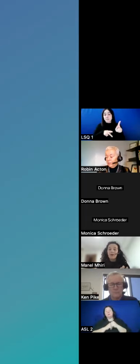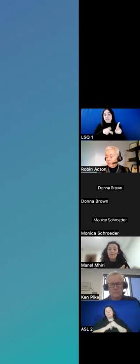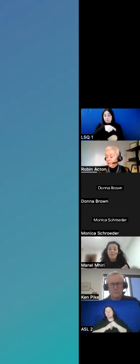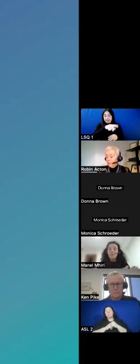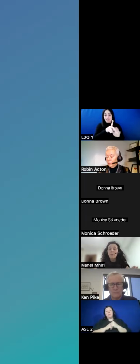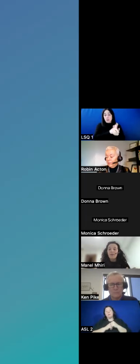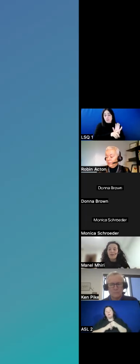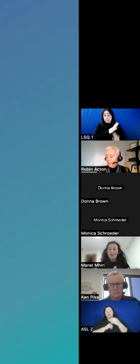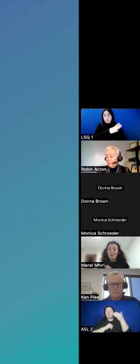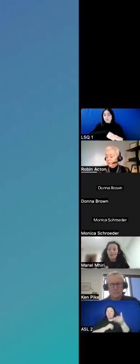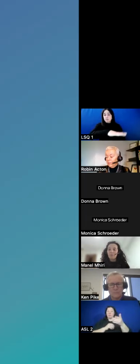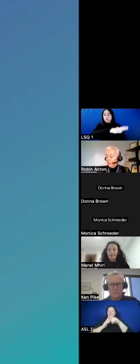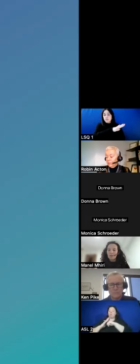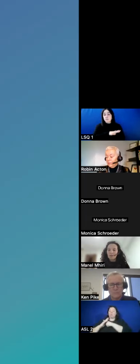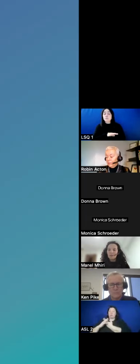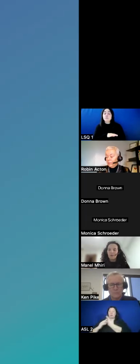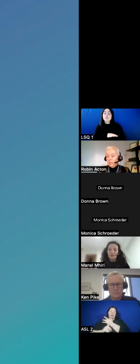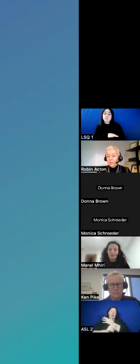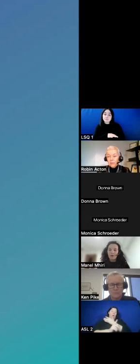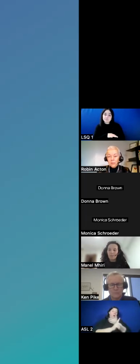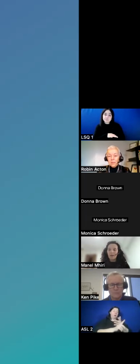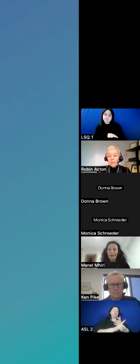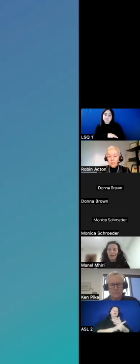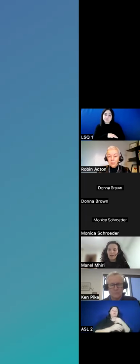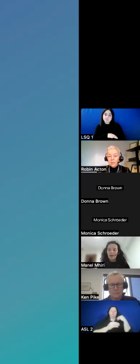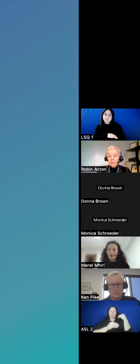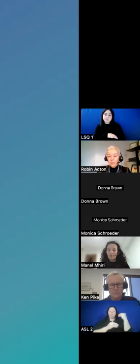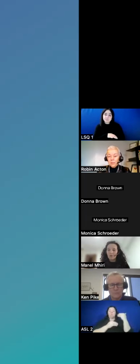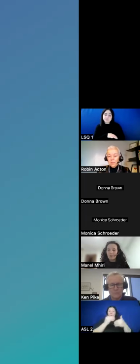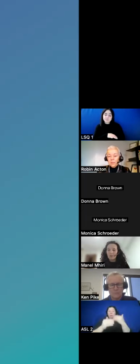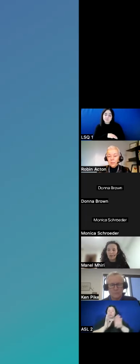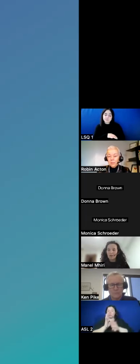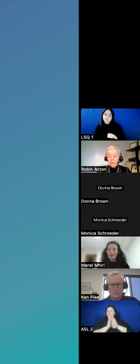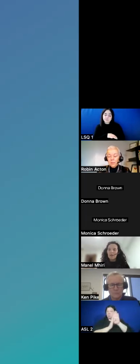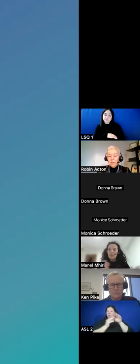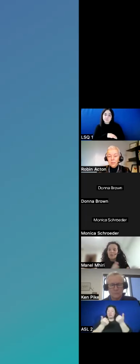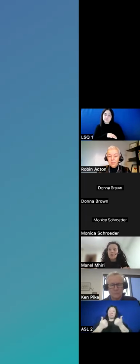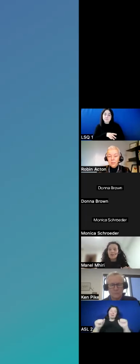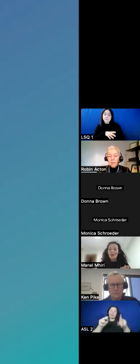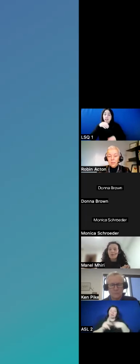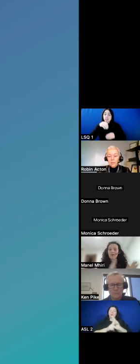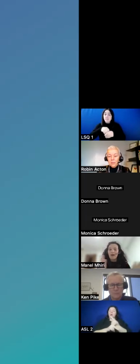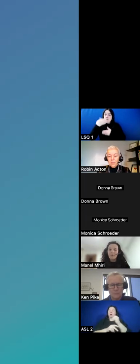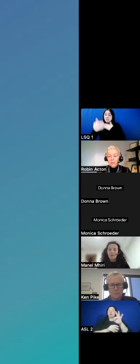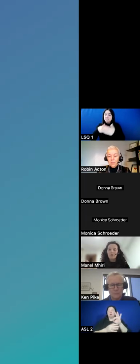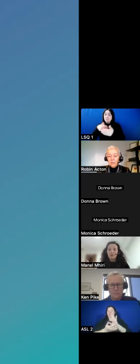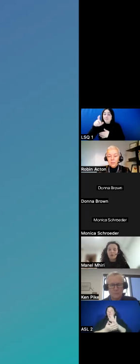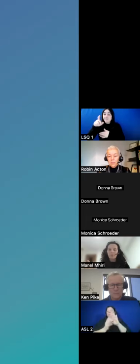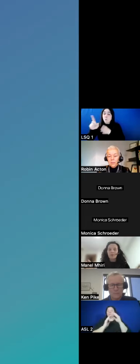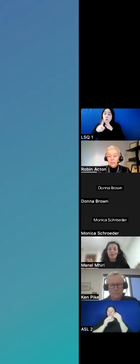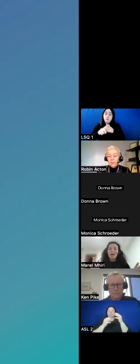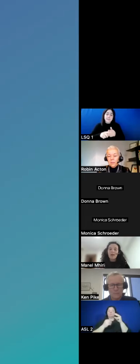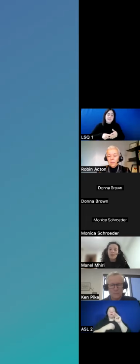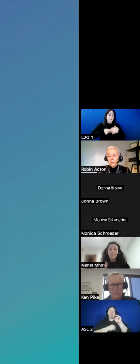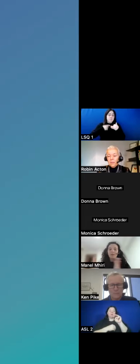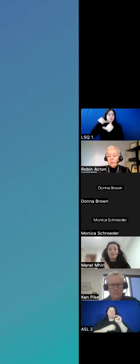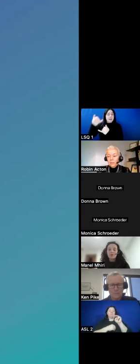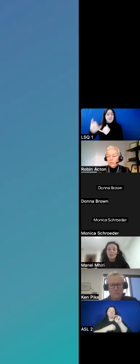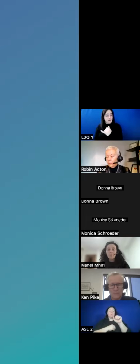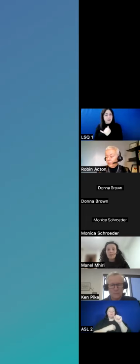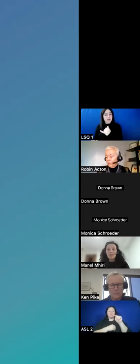déficience intellectuelle sont là dès le tout début du processus lorsque vous élaborez des